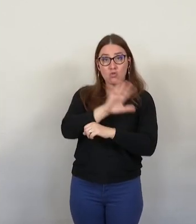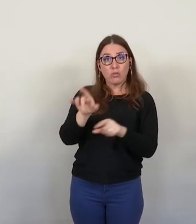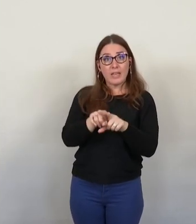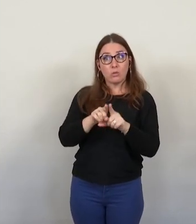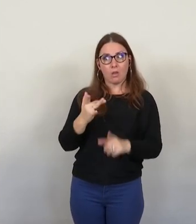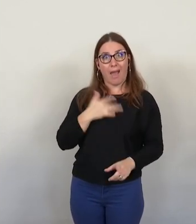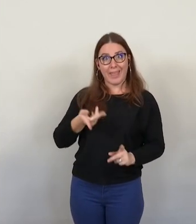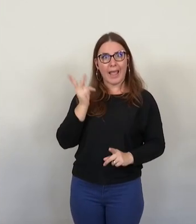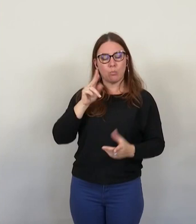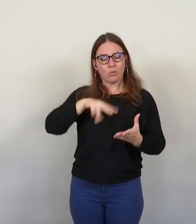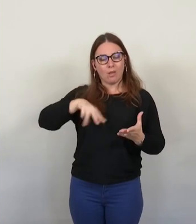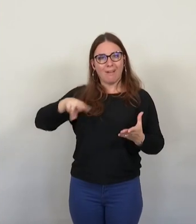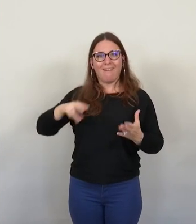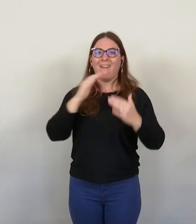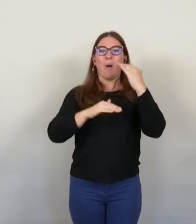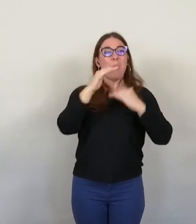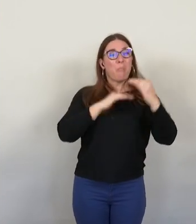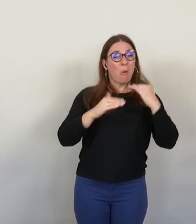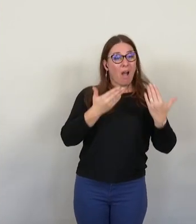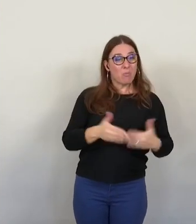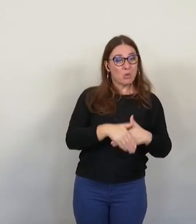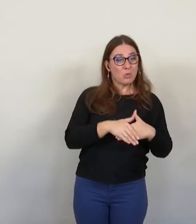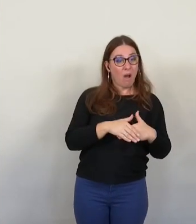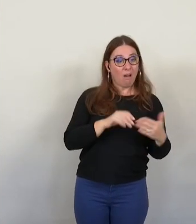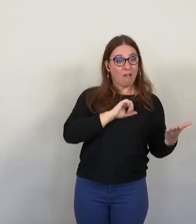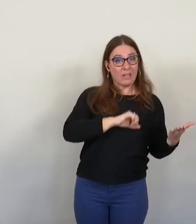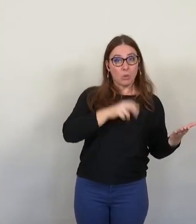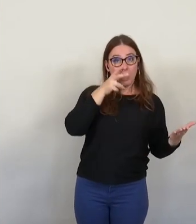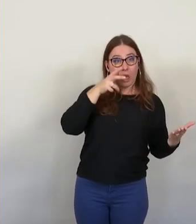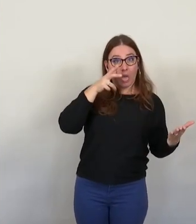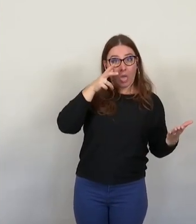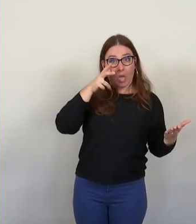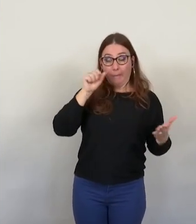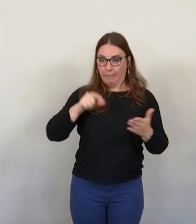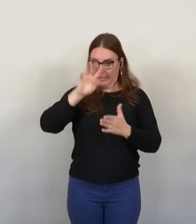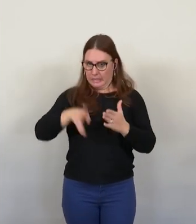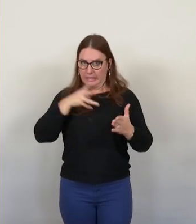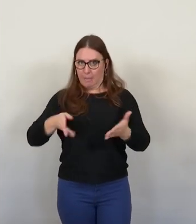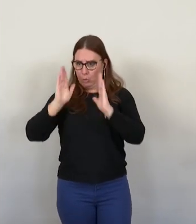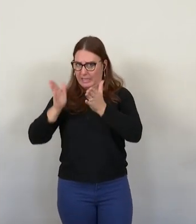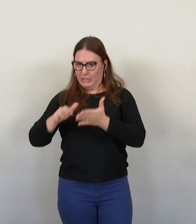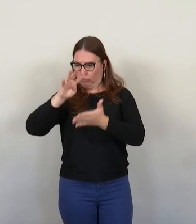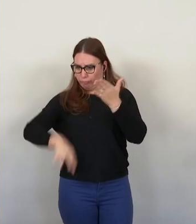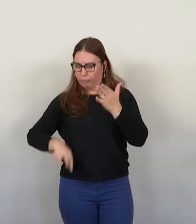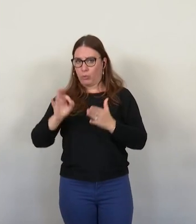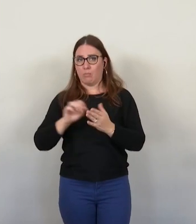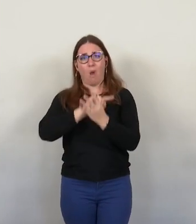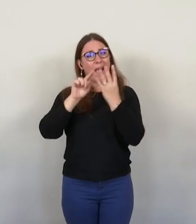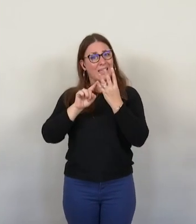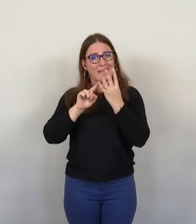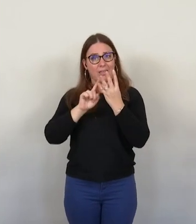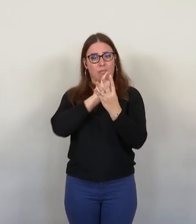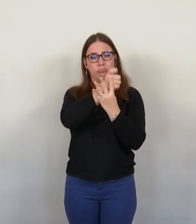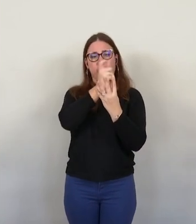intéressant que l'ordre du jour du conseil municipal permettez-moi de vous le dire et je ferai quatre interventions sur ce